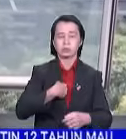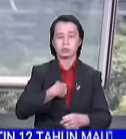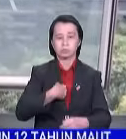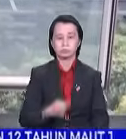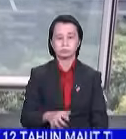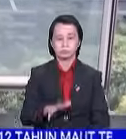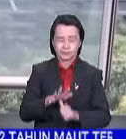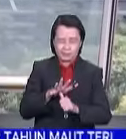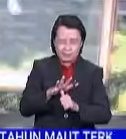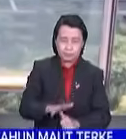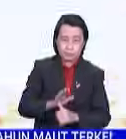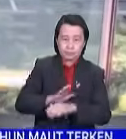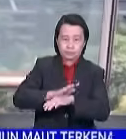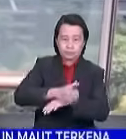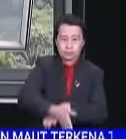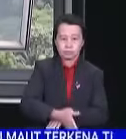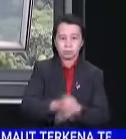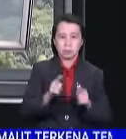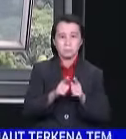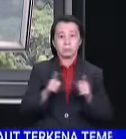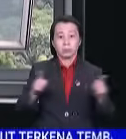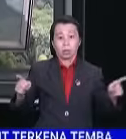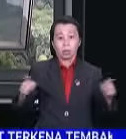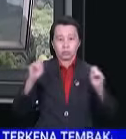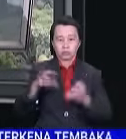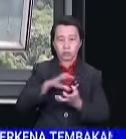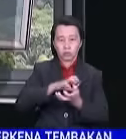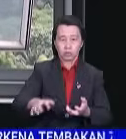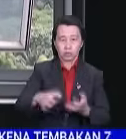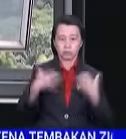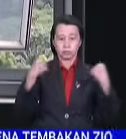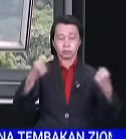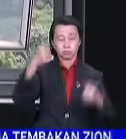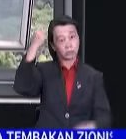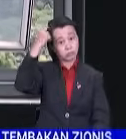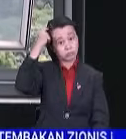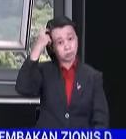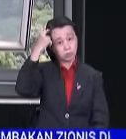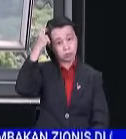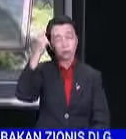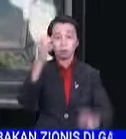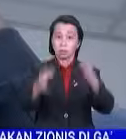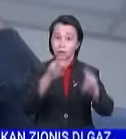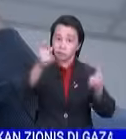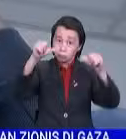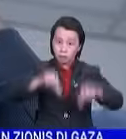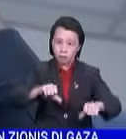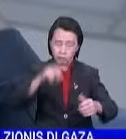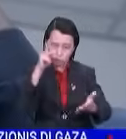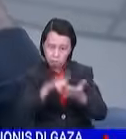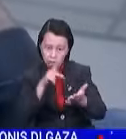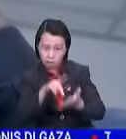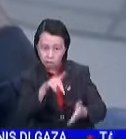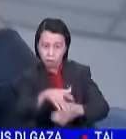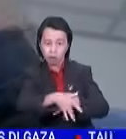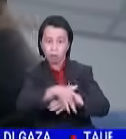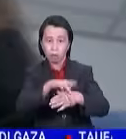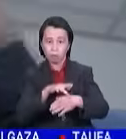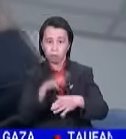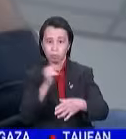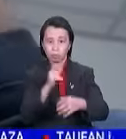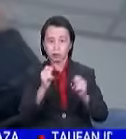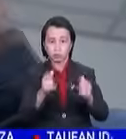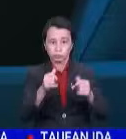Hai tekanan melampau dan berpanjangan boleh menjejaskan kesehatan mental sekiranya gagal dikenal pasti lebih awal